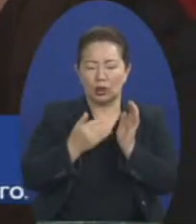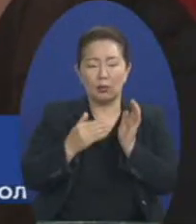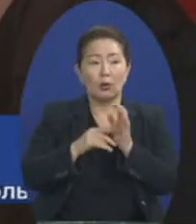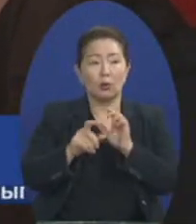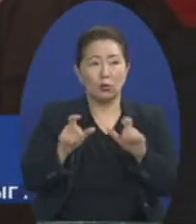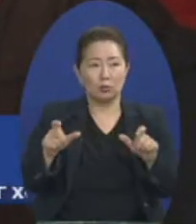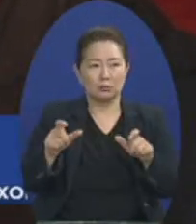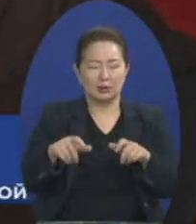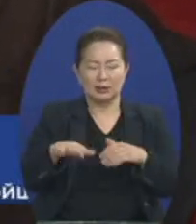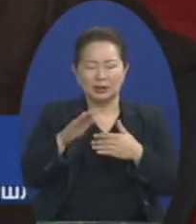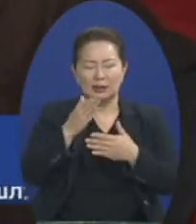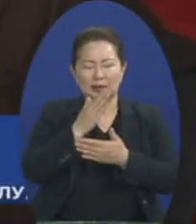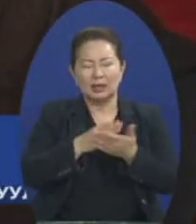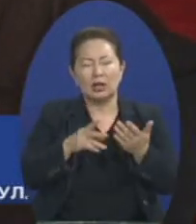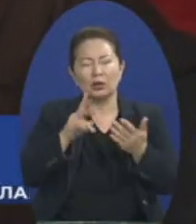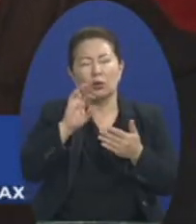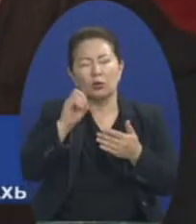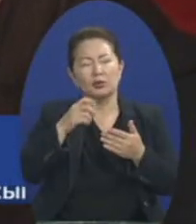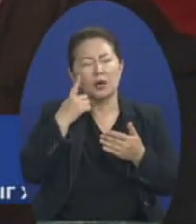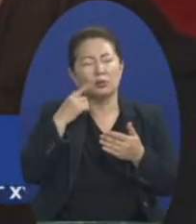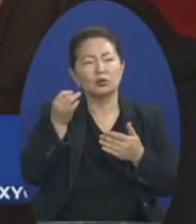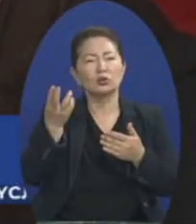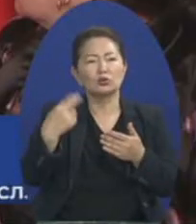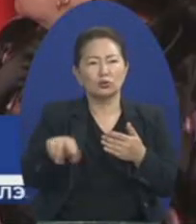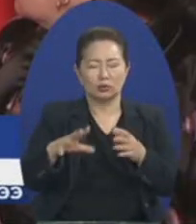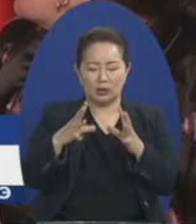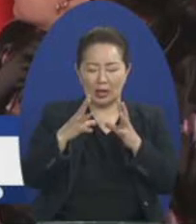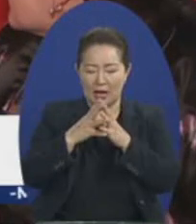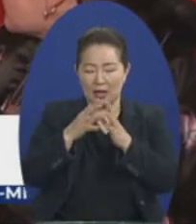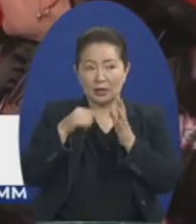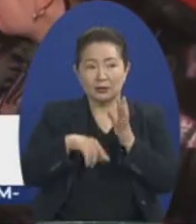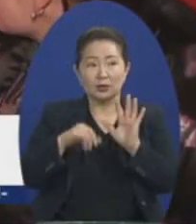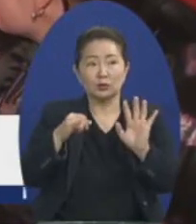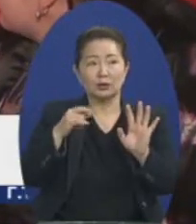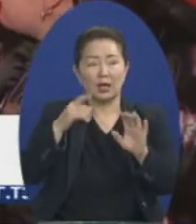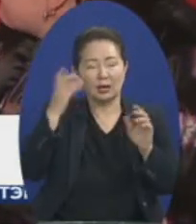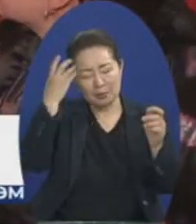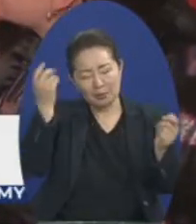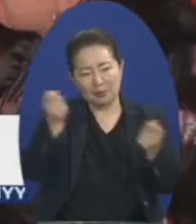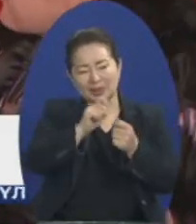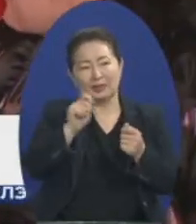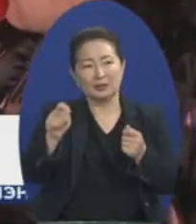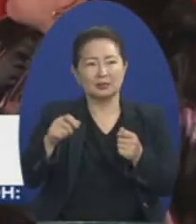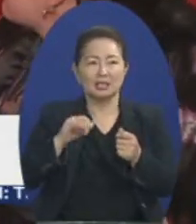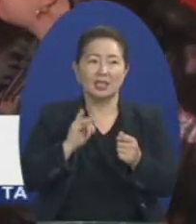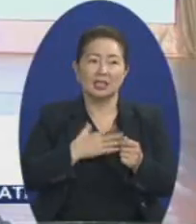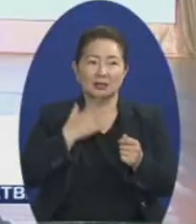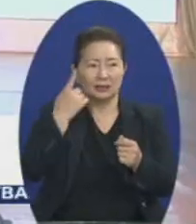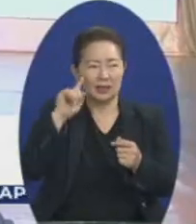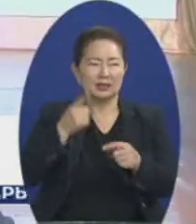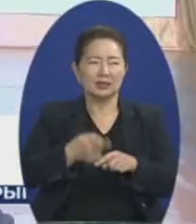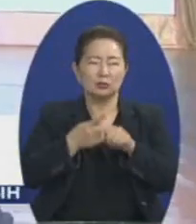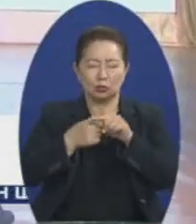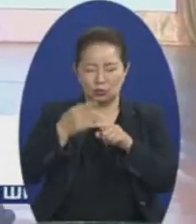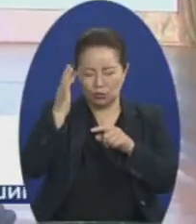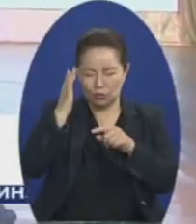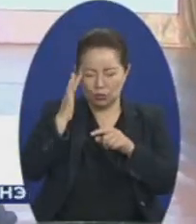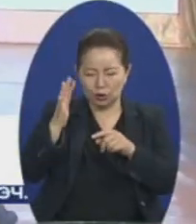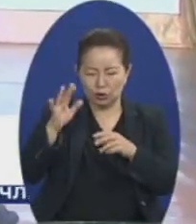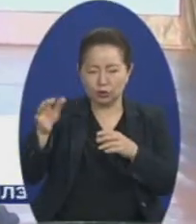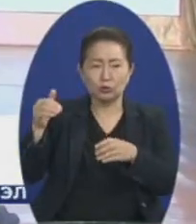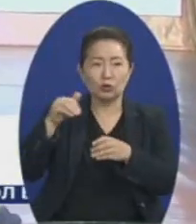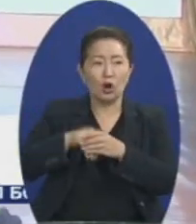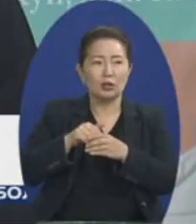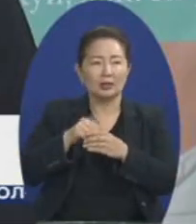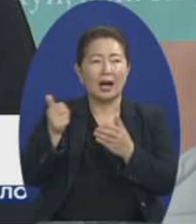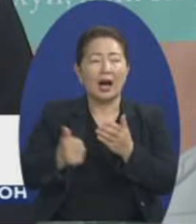нь эмэгтэйчүүд байдаг. Харин 10 эмэгтэй тутмын 6 нь малчин эмэгтэйчүүд. Тэдний итгэх санаачлалыг нэмэгдүүлж бодлогын төвшөнд хөрлцөөг нь